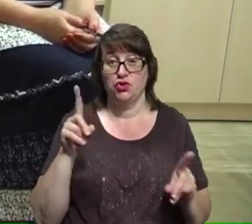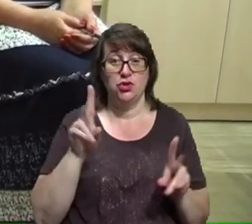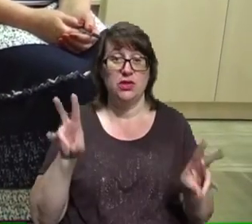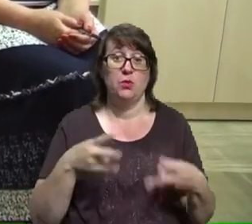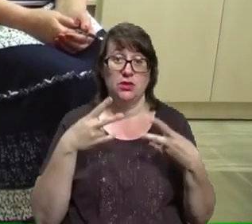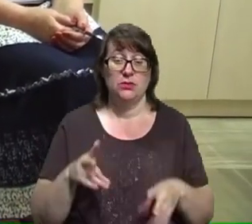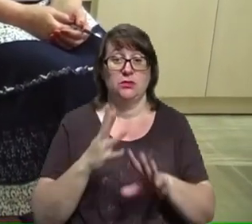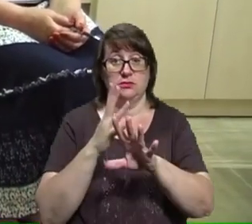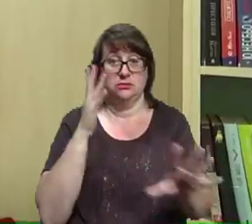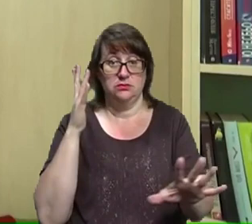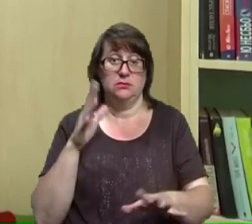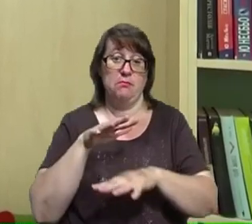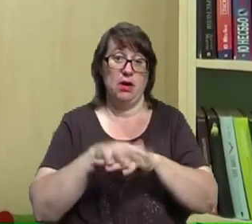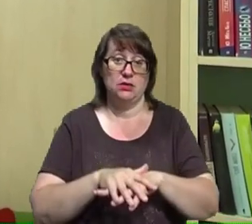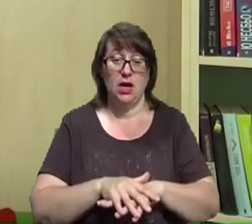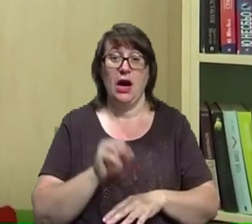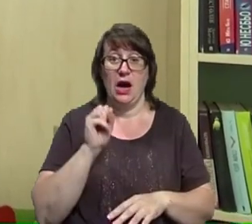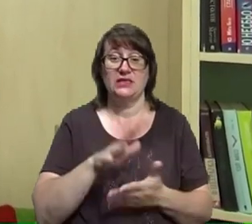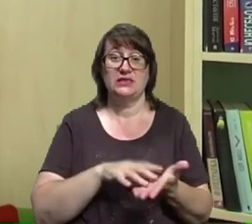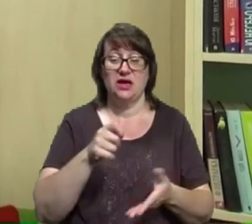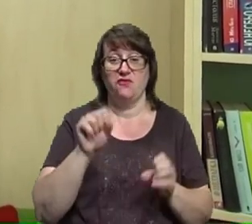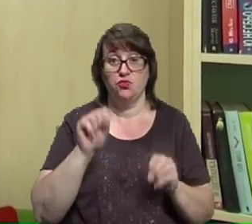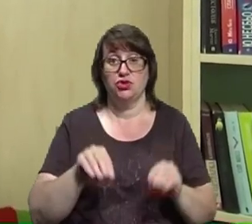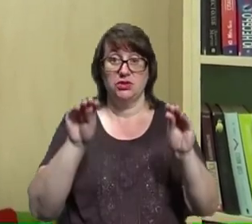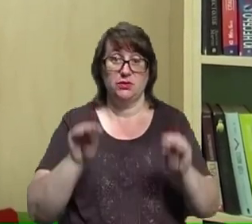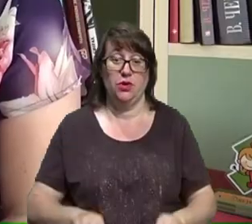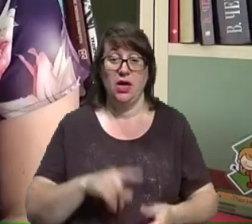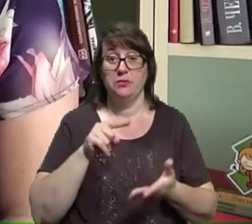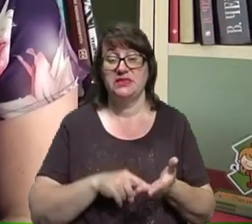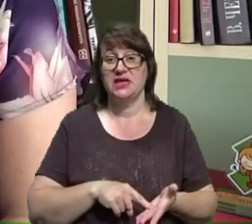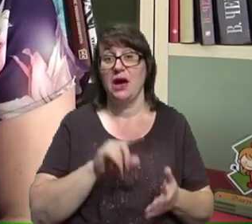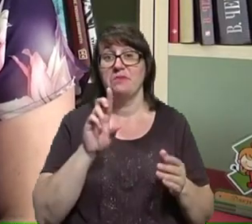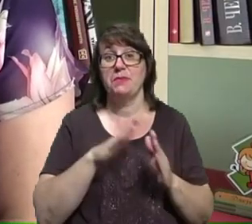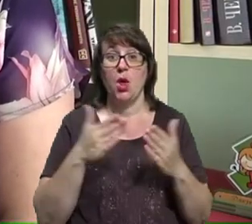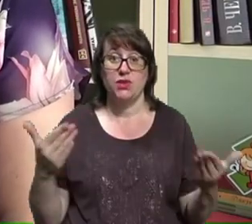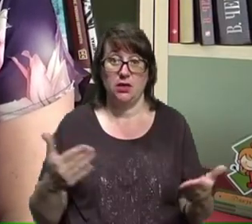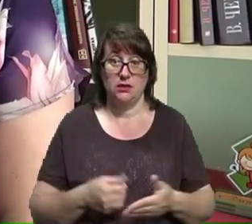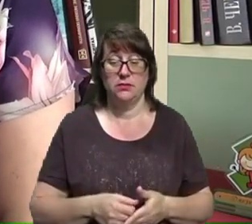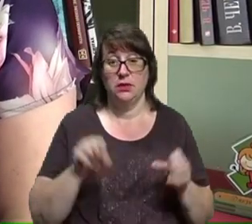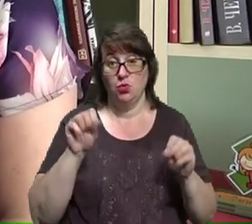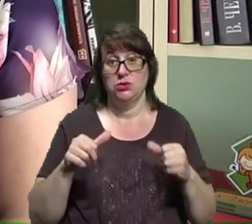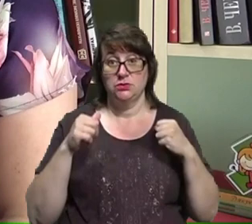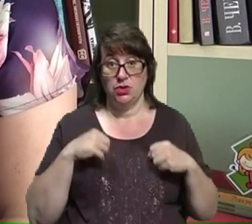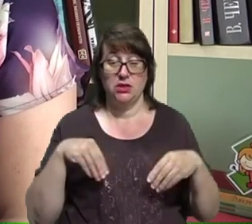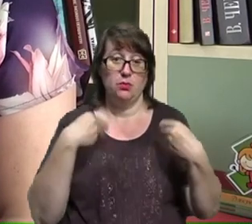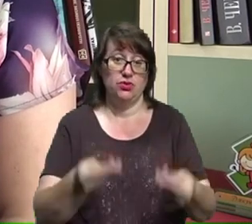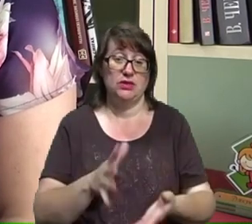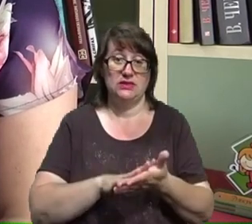черги в банках, а заявку можна заповнити в міських бібліотеках. Можна спокійно подати заявку